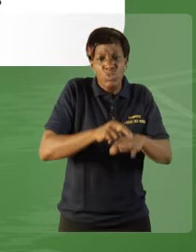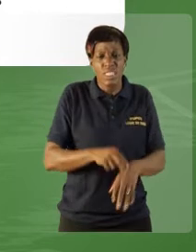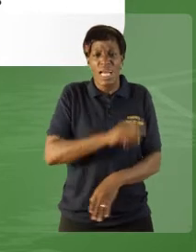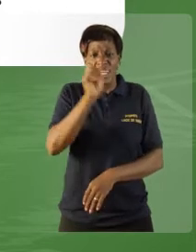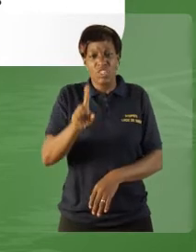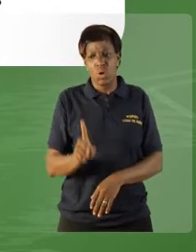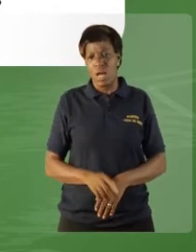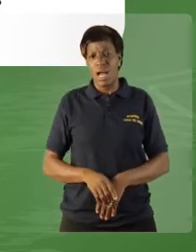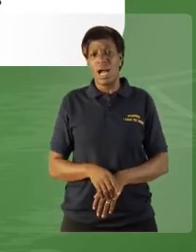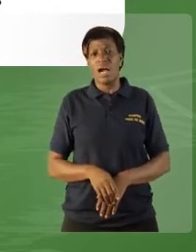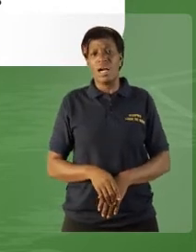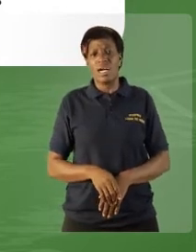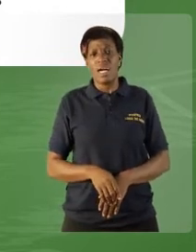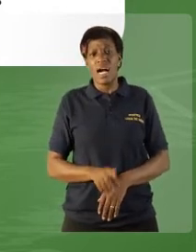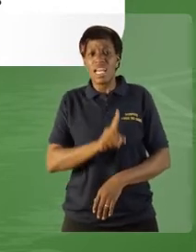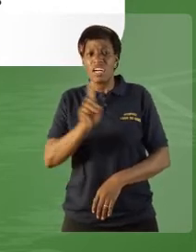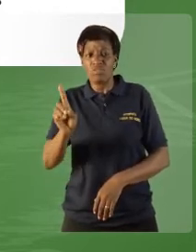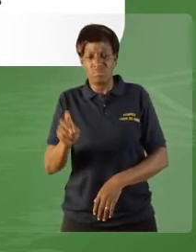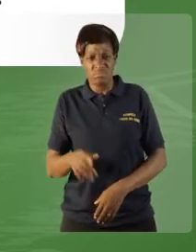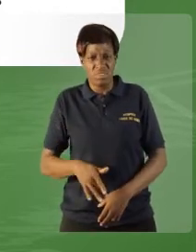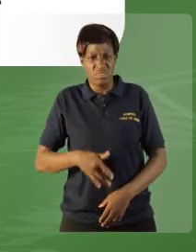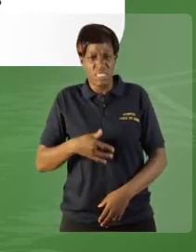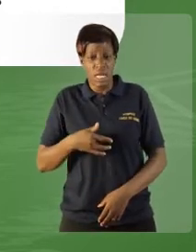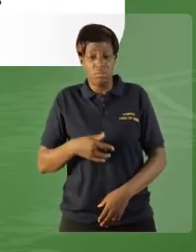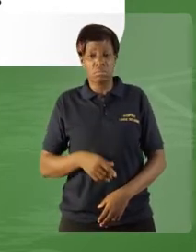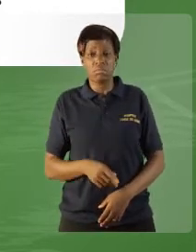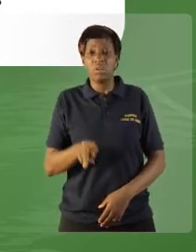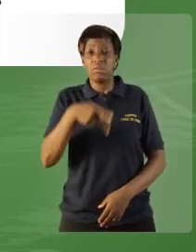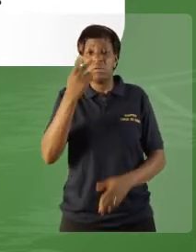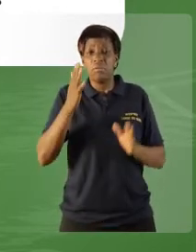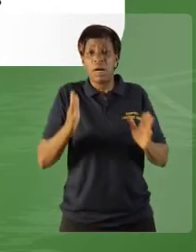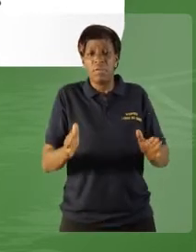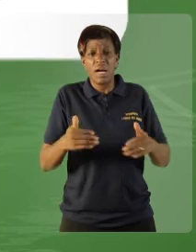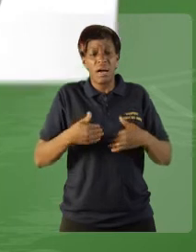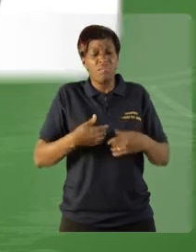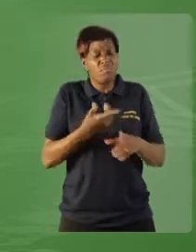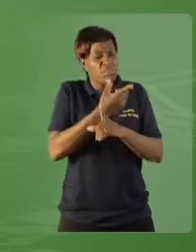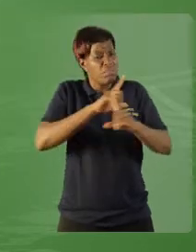ici que le locuteur s'accorde une certaine liberté.